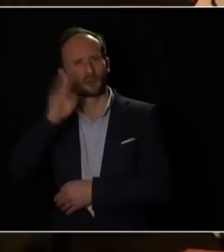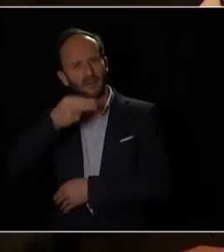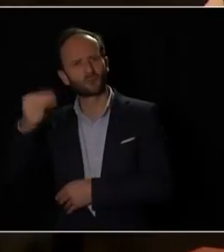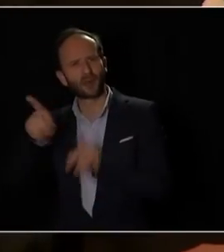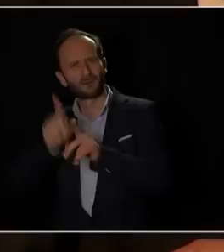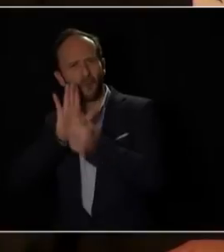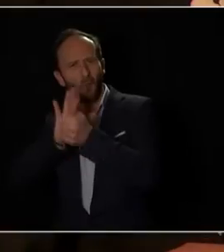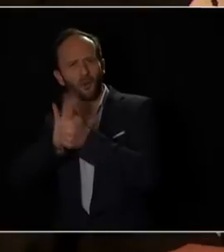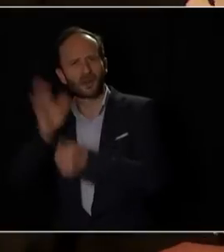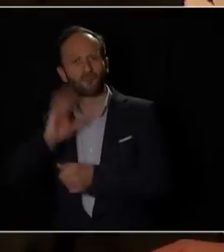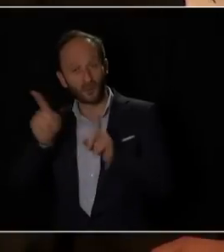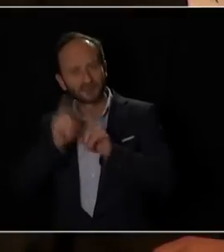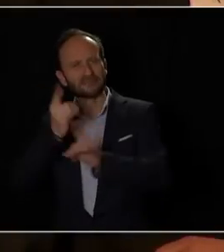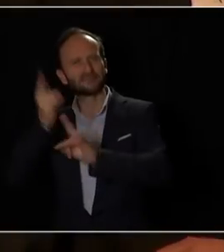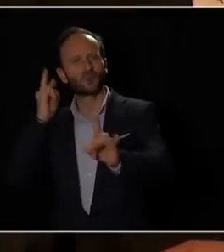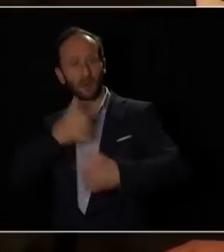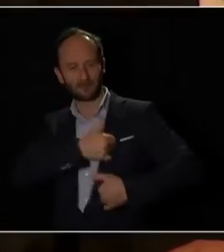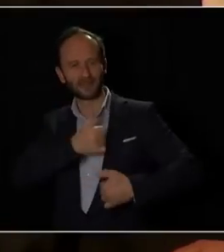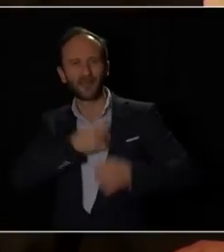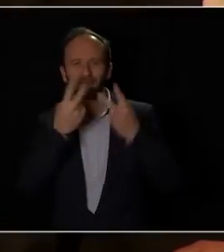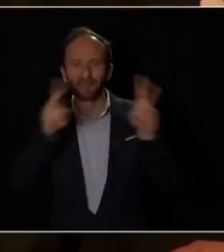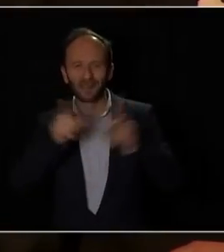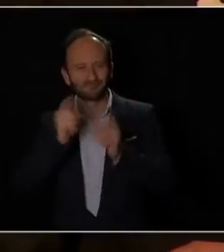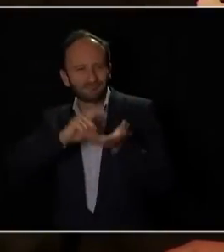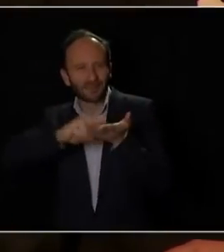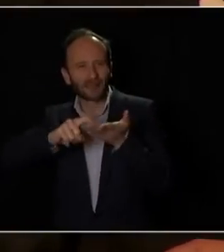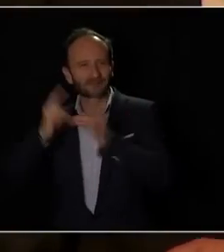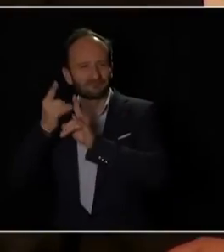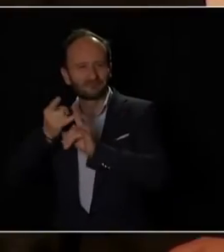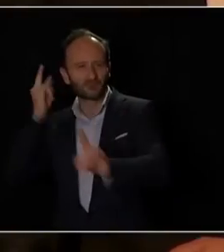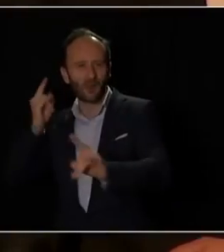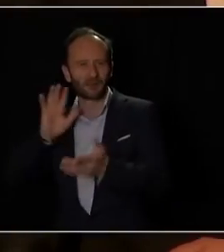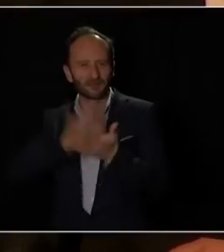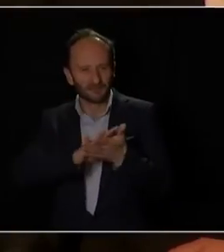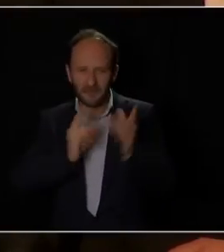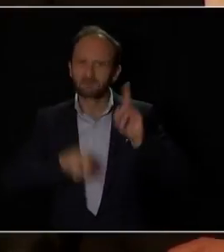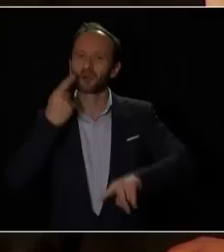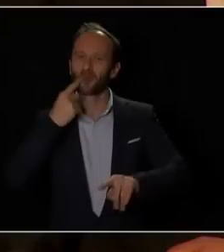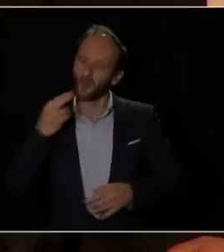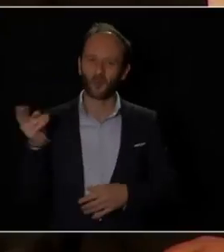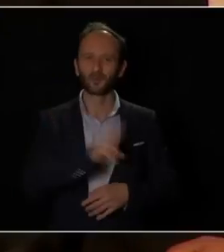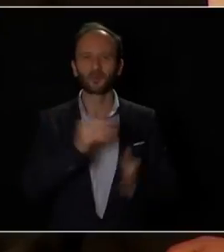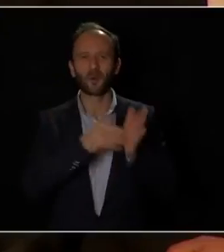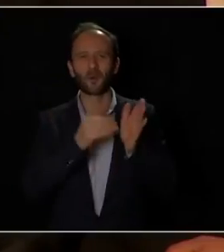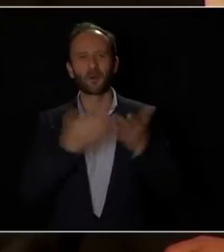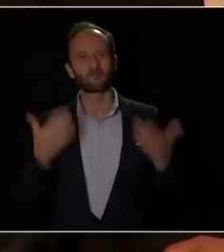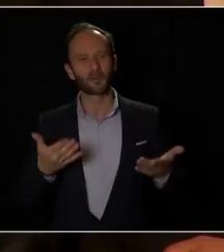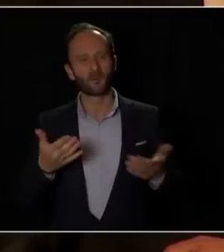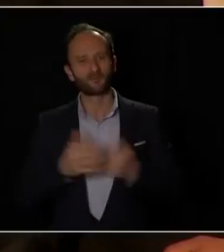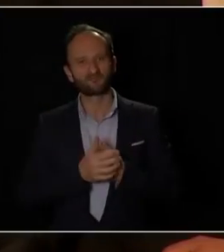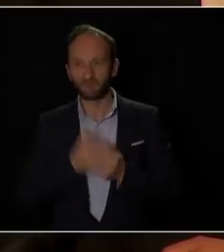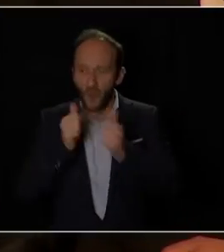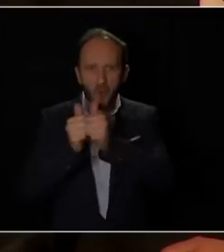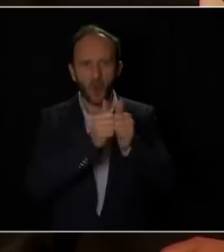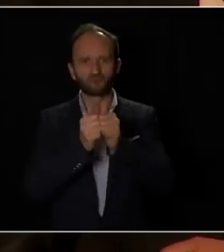l'histoire militaire de notre ville. C'est un fait qui est reconnu. Nous avons réussi ensemble la